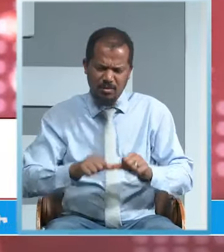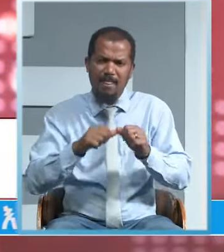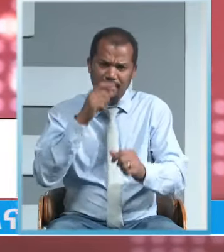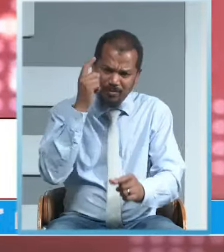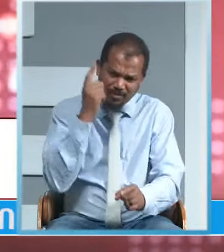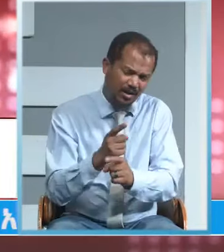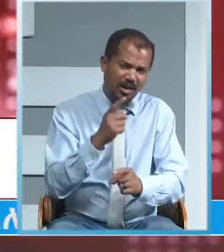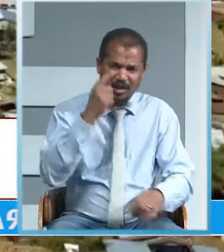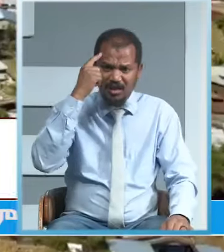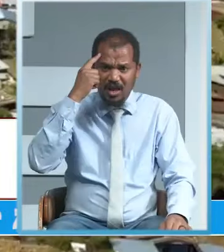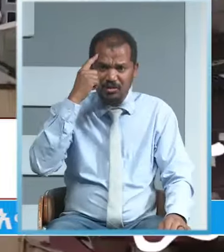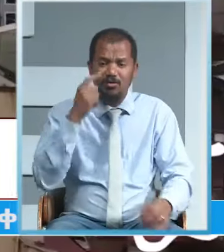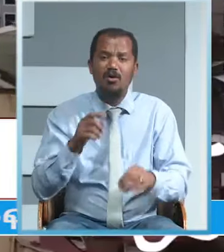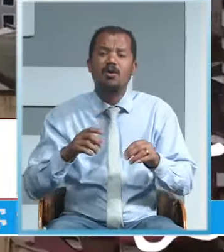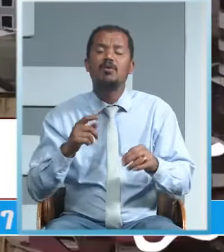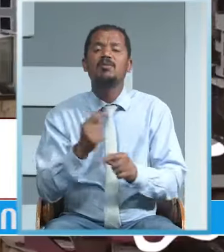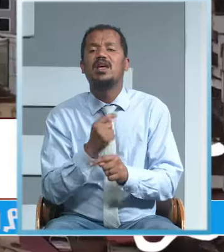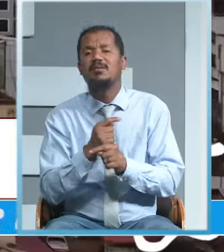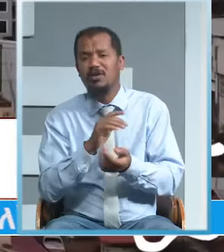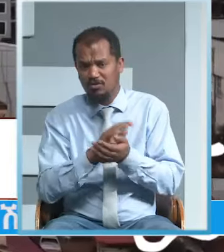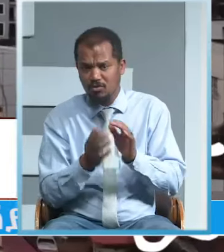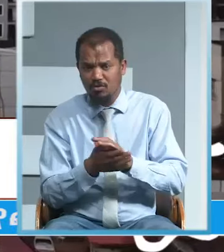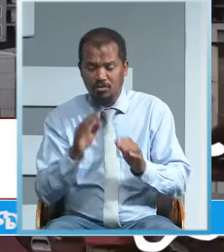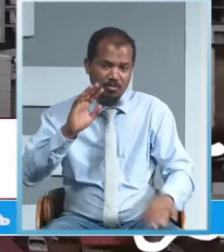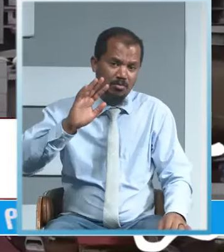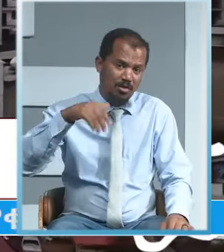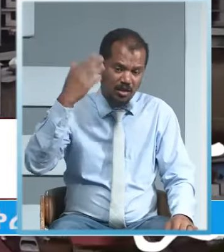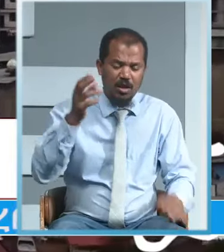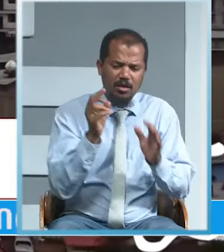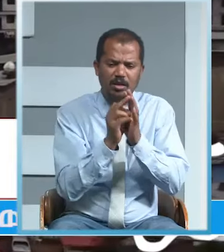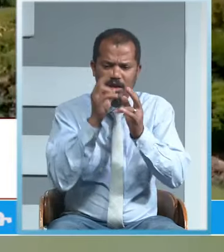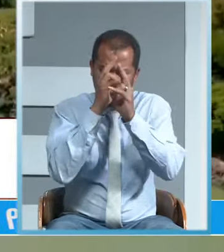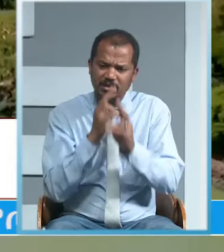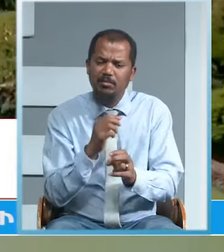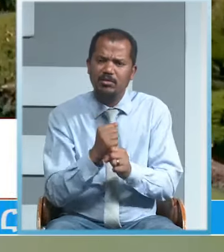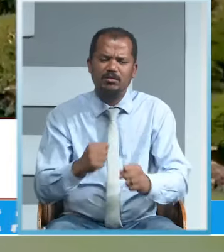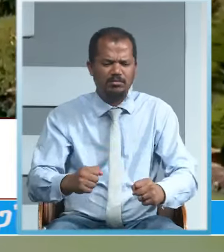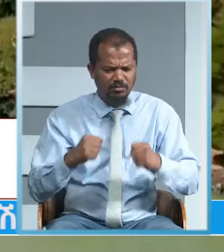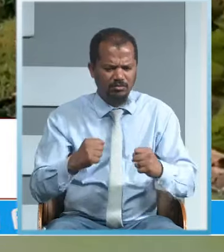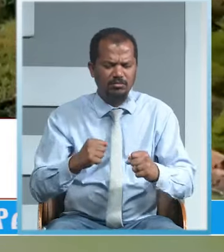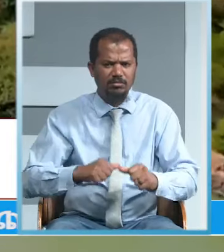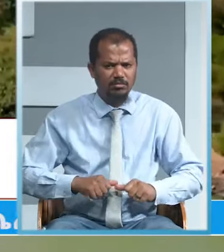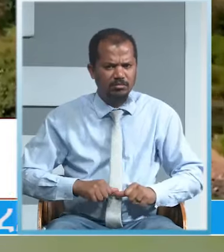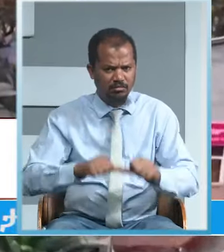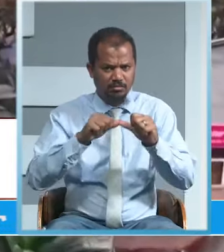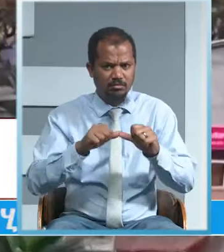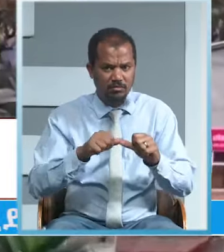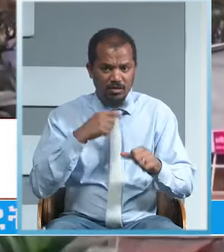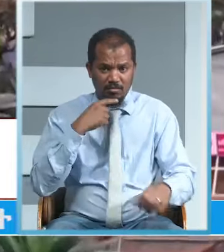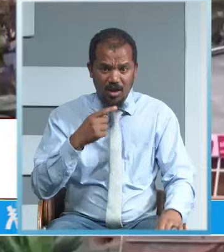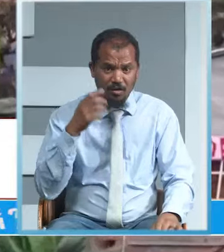ለማረጋገጥ ታልሞ የሚተገበር መሆኑ፣ በቀጣይም ህግ የማስከበር ስራው ተጠናክሮ የሚቀጥል ይሆናል ያለው